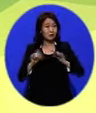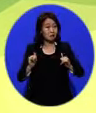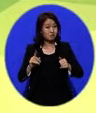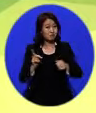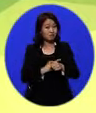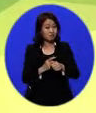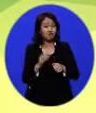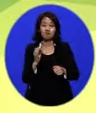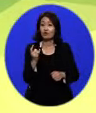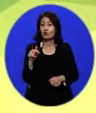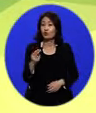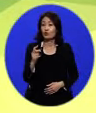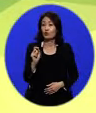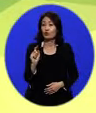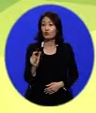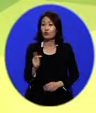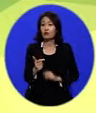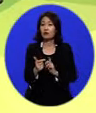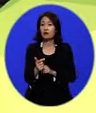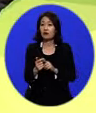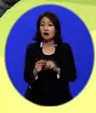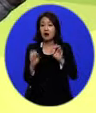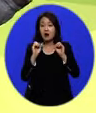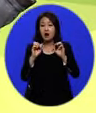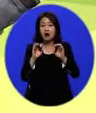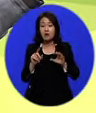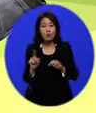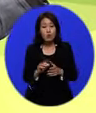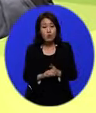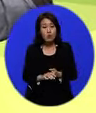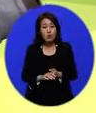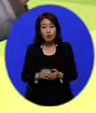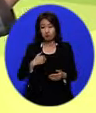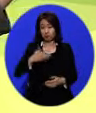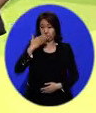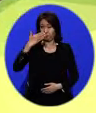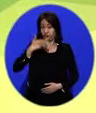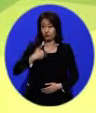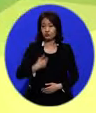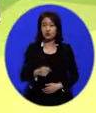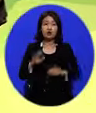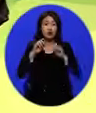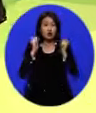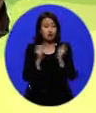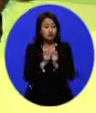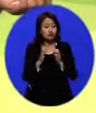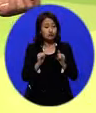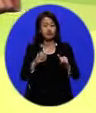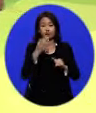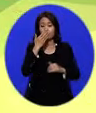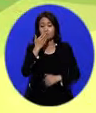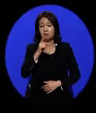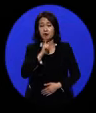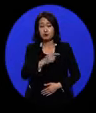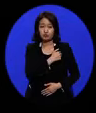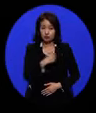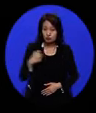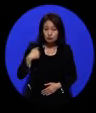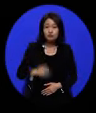그러니까 애교관들만 나라를 좀 알리는 애교관 역할을 하나? 우리도 할 수 있지 않나? 민간인도 할 수 있지 않나? 사소한 거